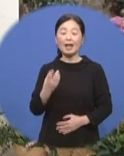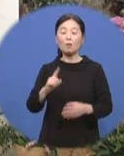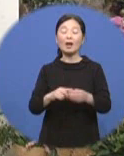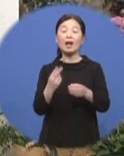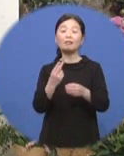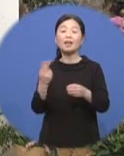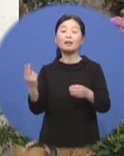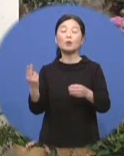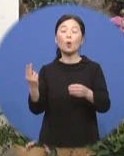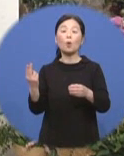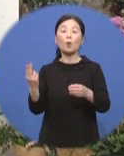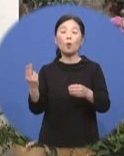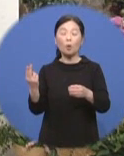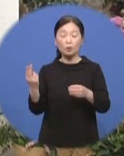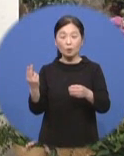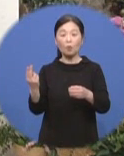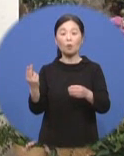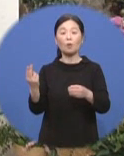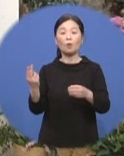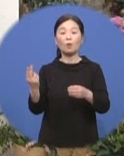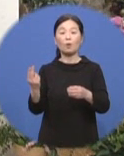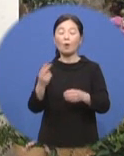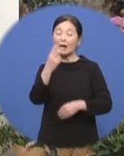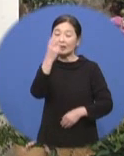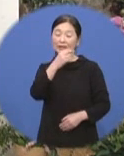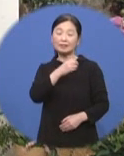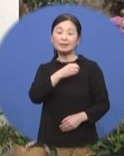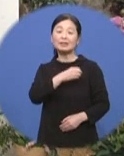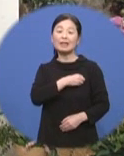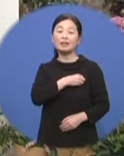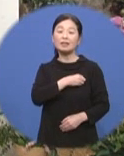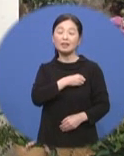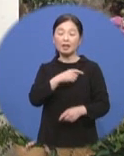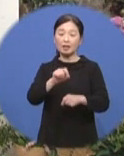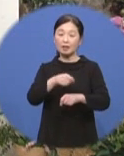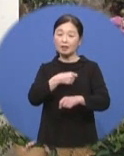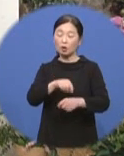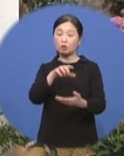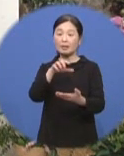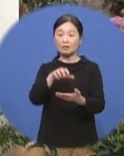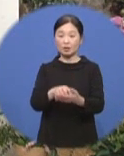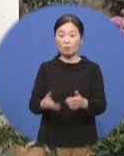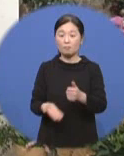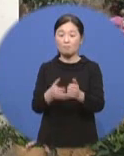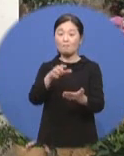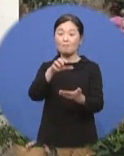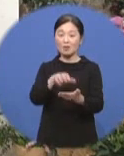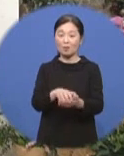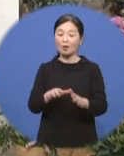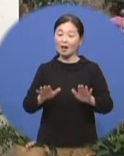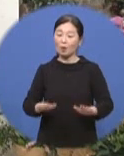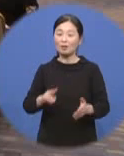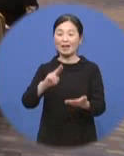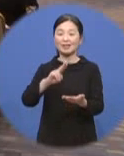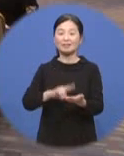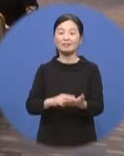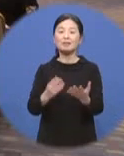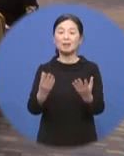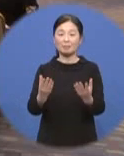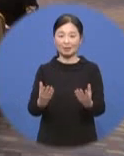推奨品審査委員特別賞と奨励賞がこのほど決まりました。